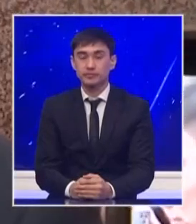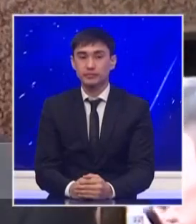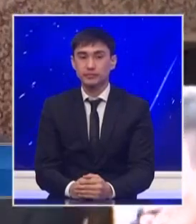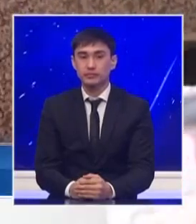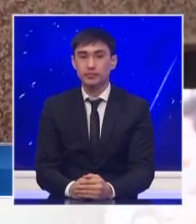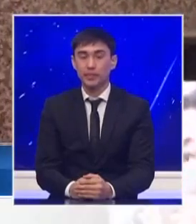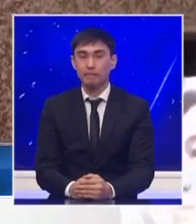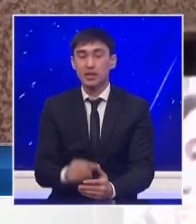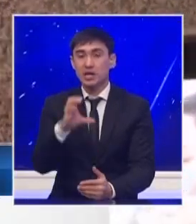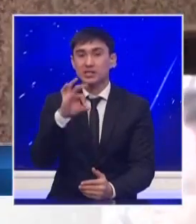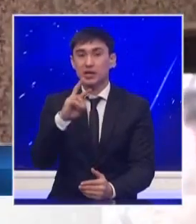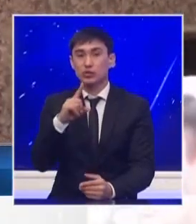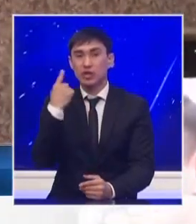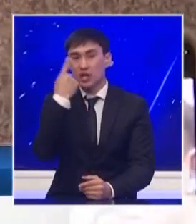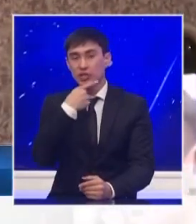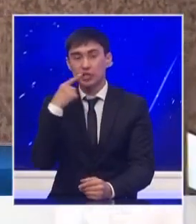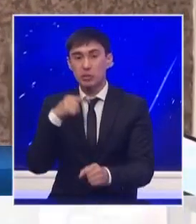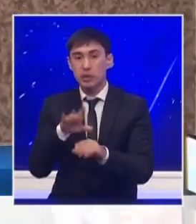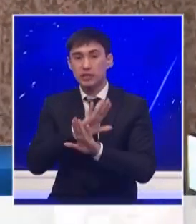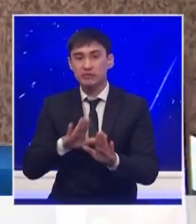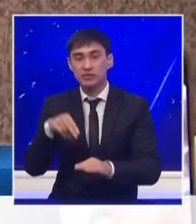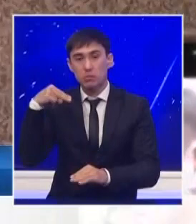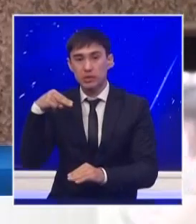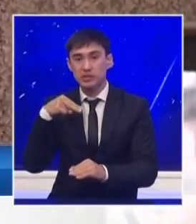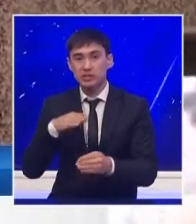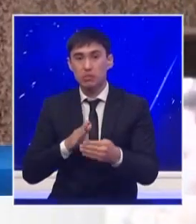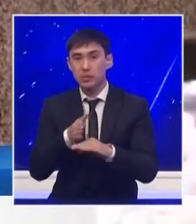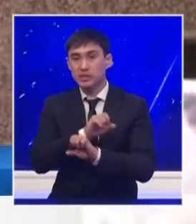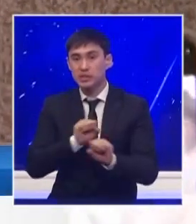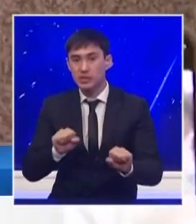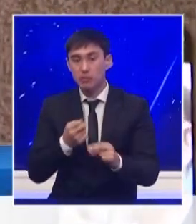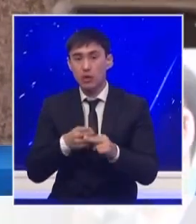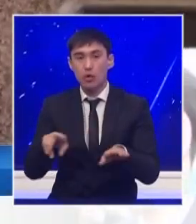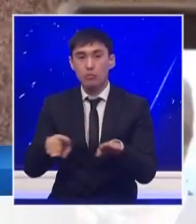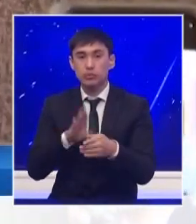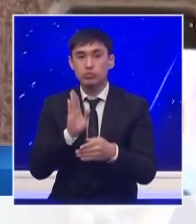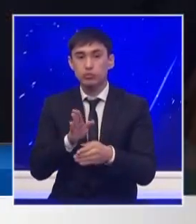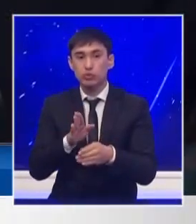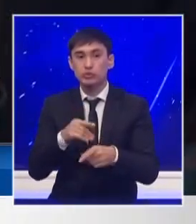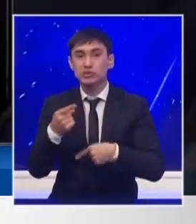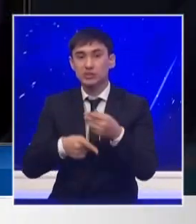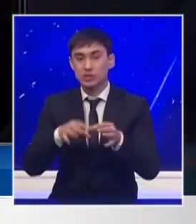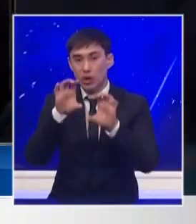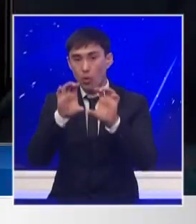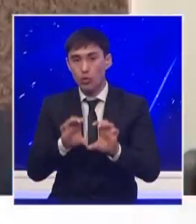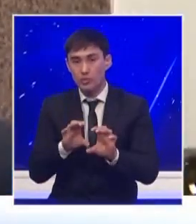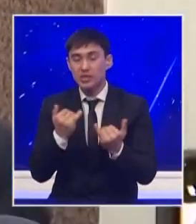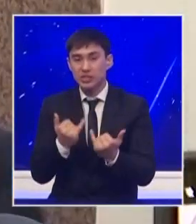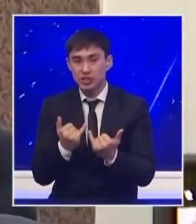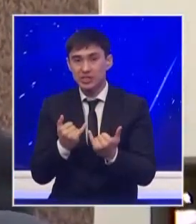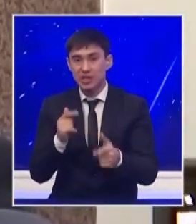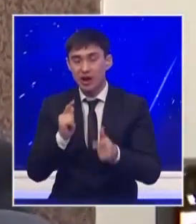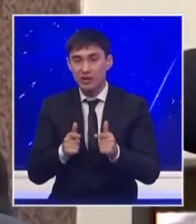на статус личной неприкосновенности экс-президента посягать нельзя такое посягательство будет преследоваться по закону сейчас